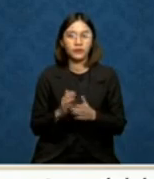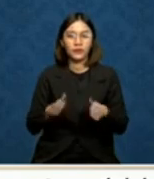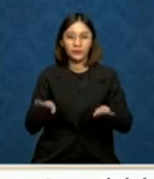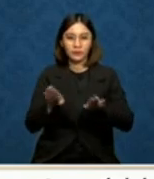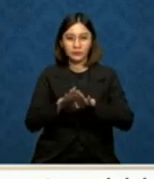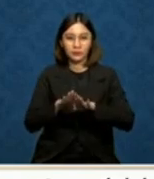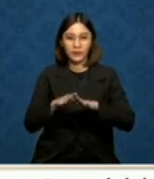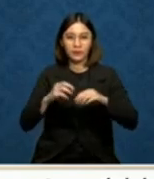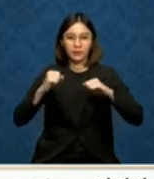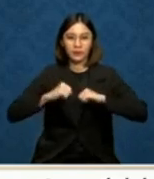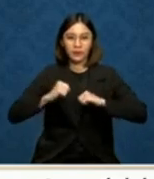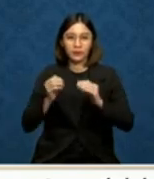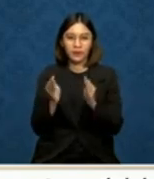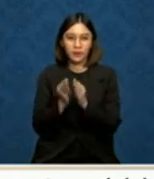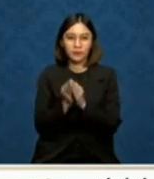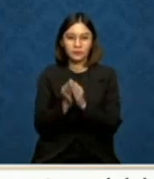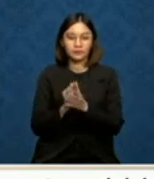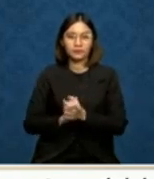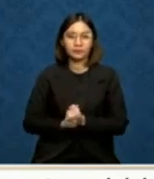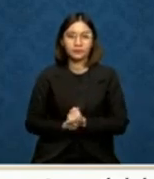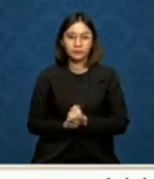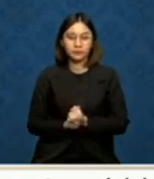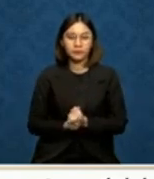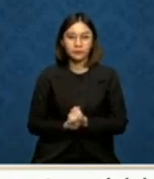ขอปิดการลงคะแนนครับ